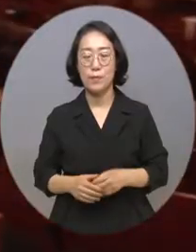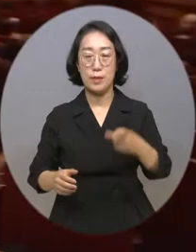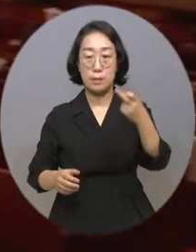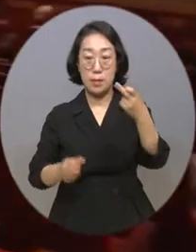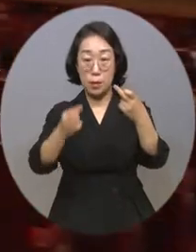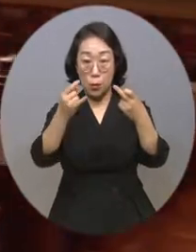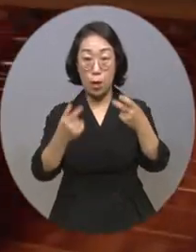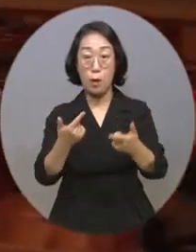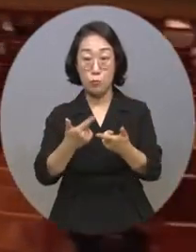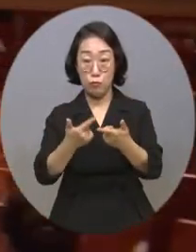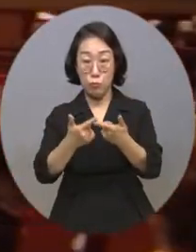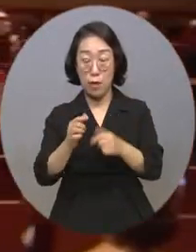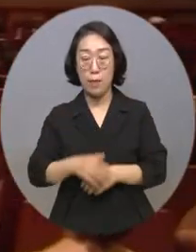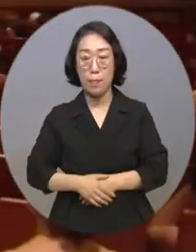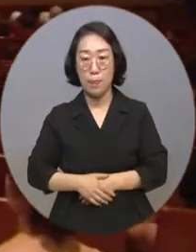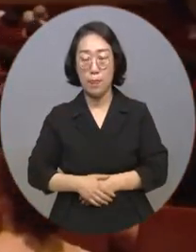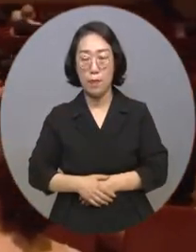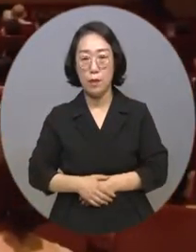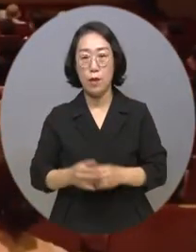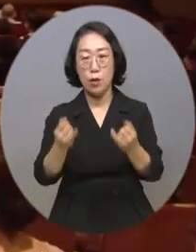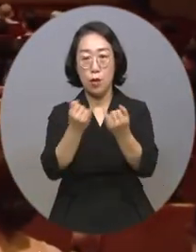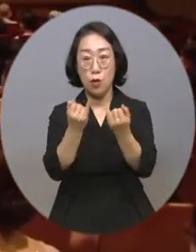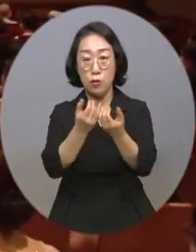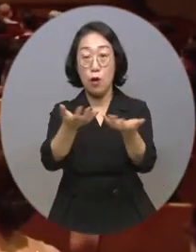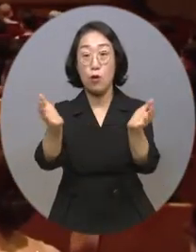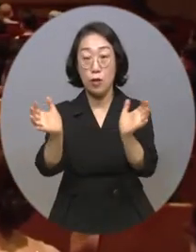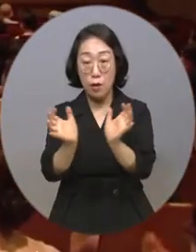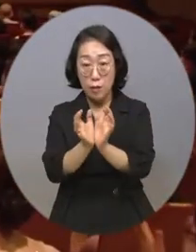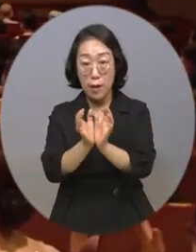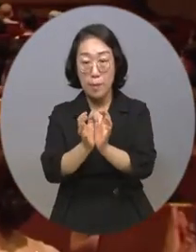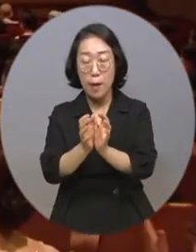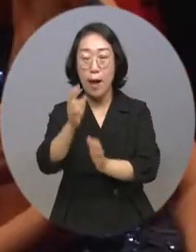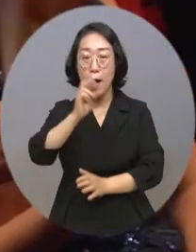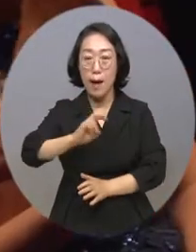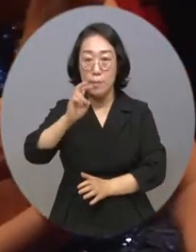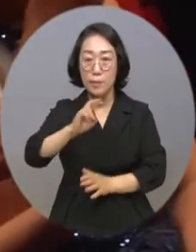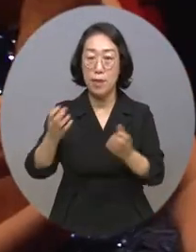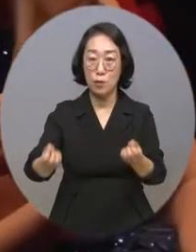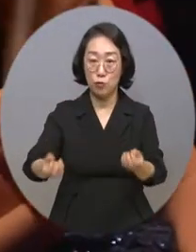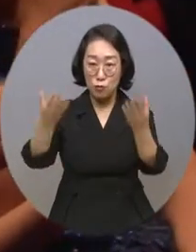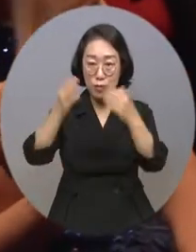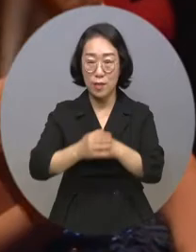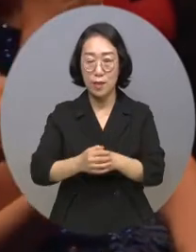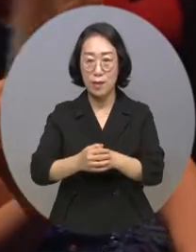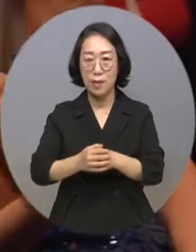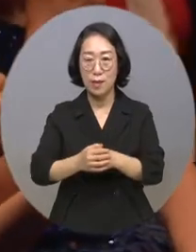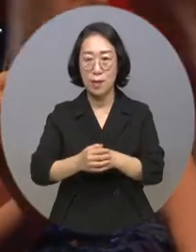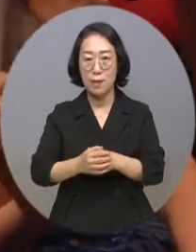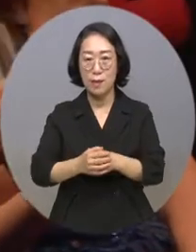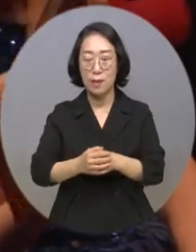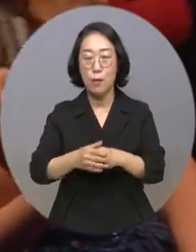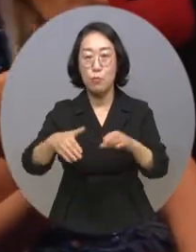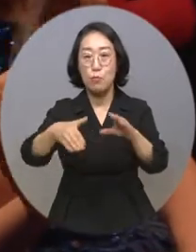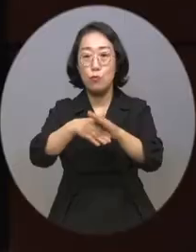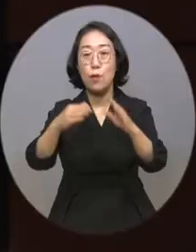제12회 부산시 구군 여성연합합창 페스티벌이 지난 5일 부산 문화회관 대극장에서